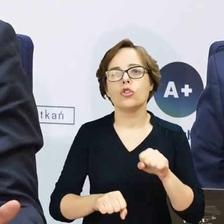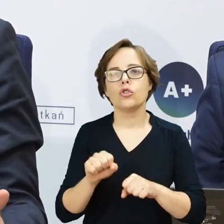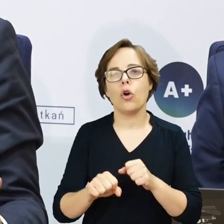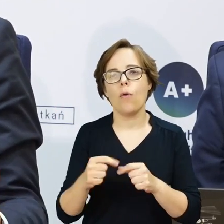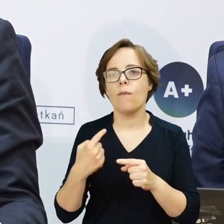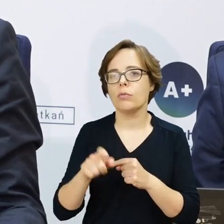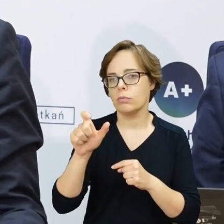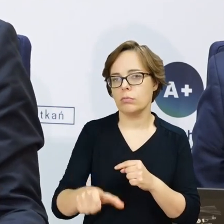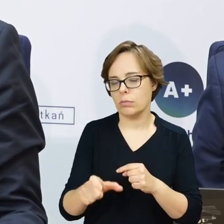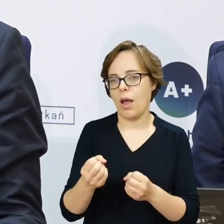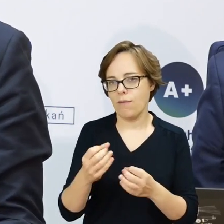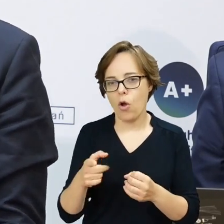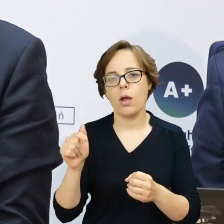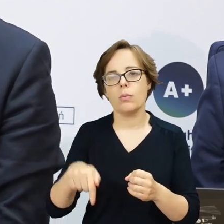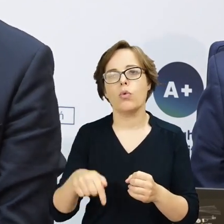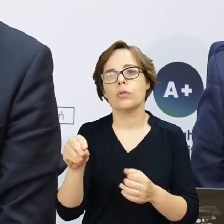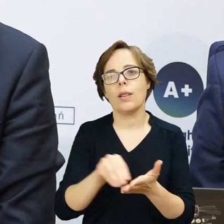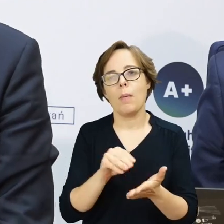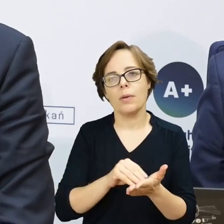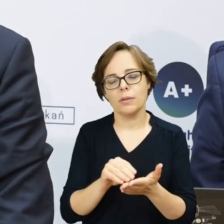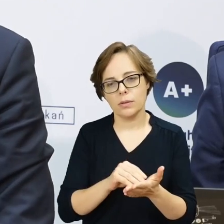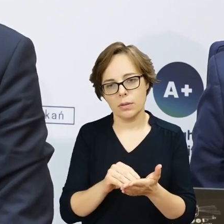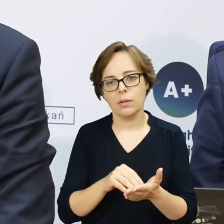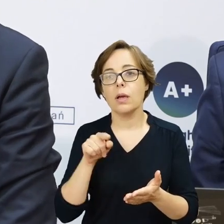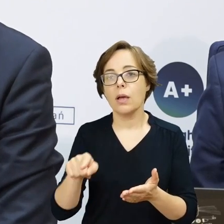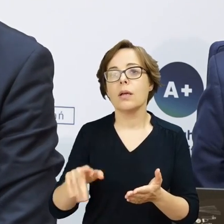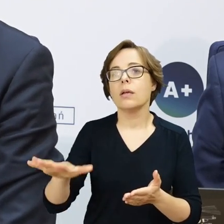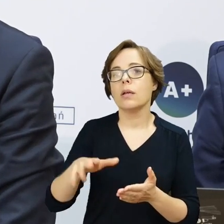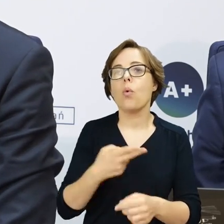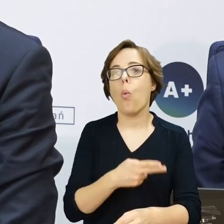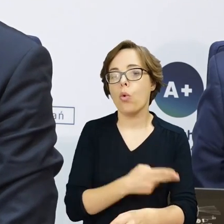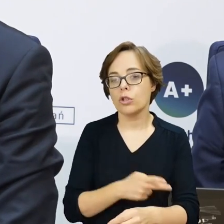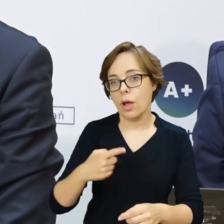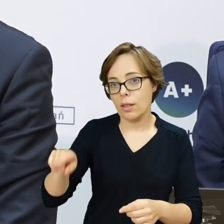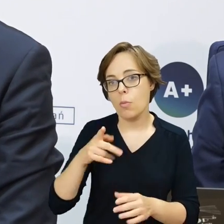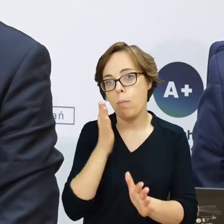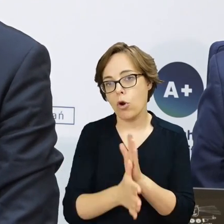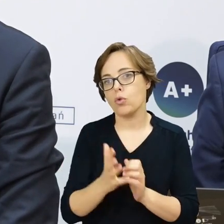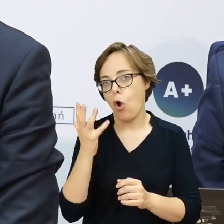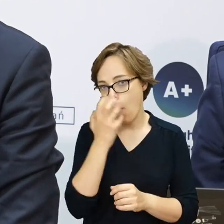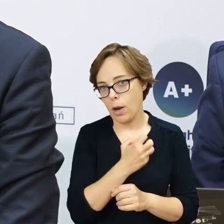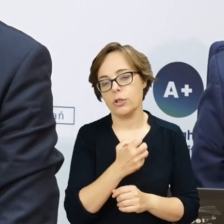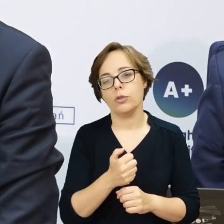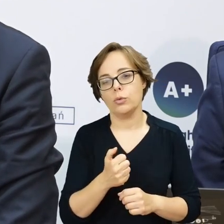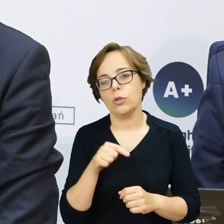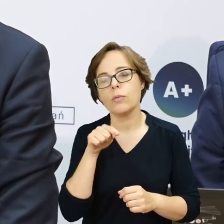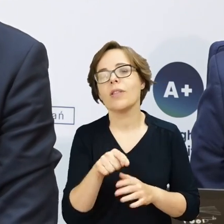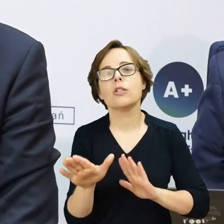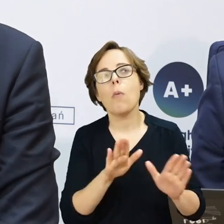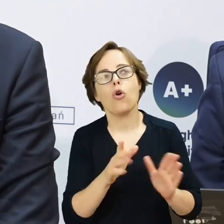napisania pisma procesowego, jednostki sektora finansów publicznych obraziły się na ten tryb dochodzenia kosztów dodatkowych informacji